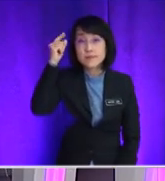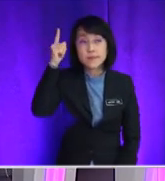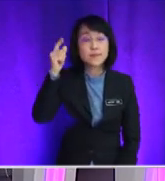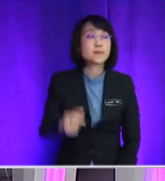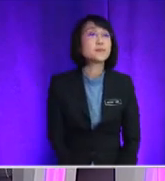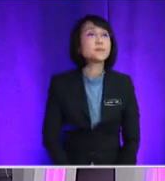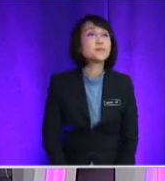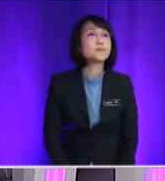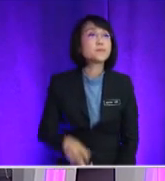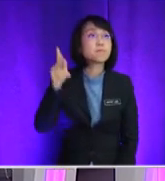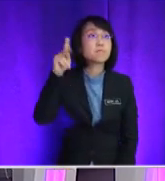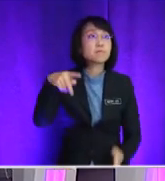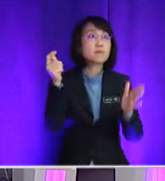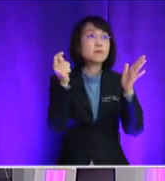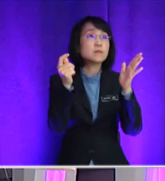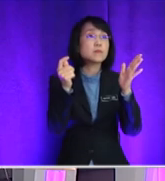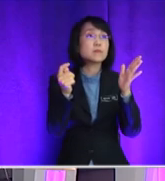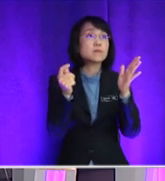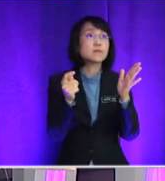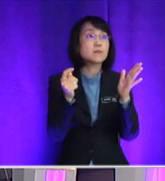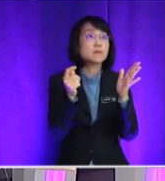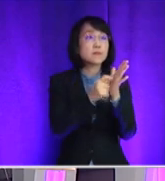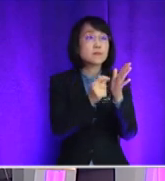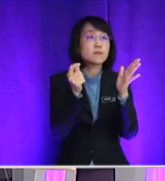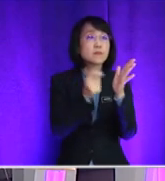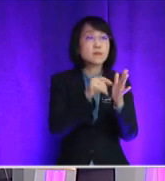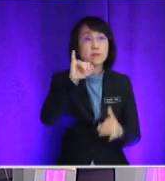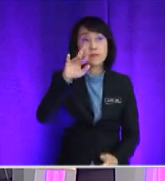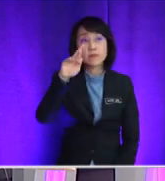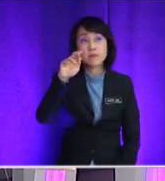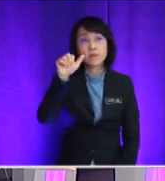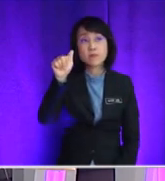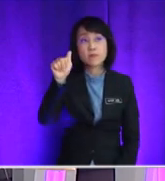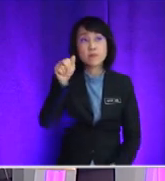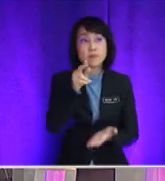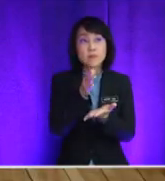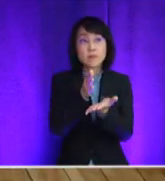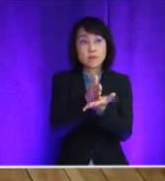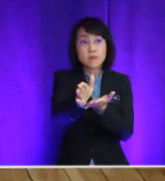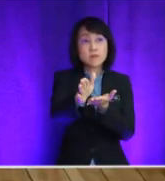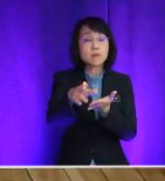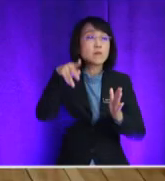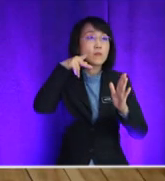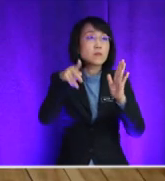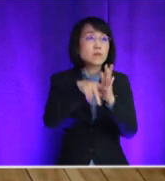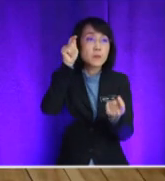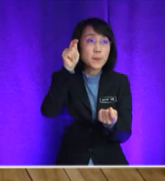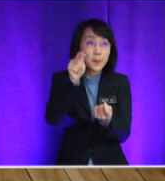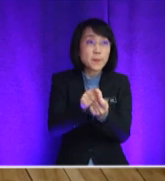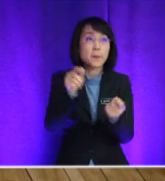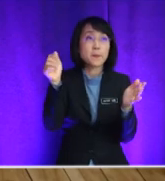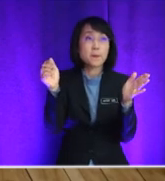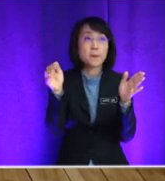pastikan tanda lurus pola tepat pada ide lurus